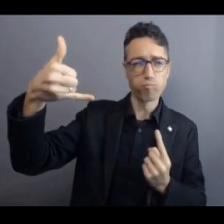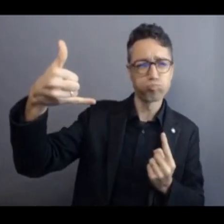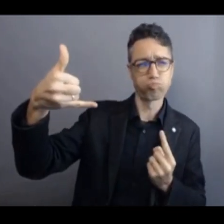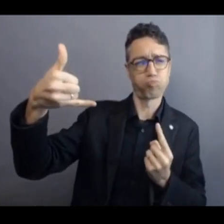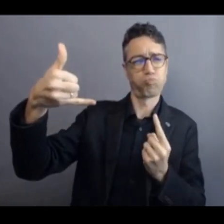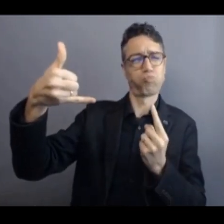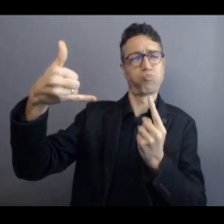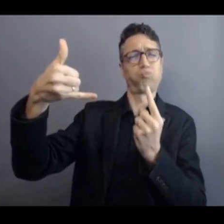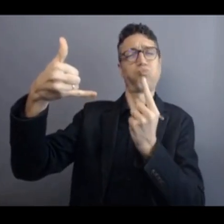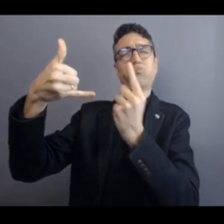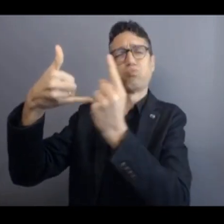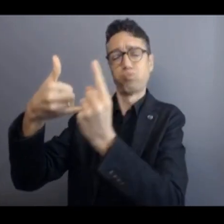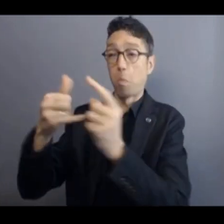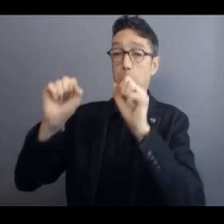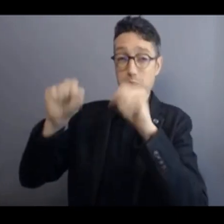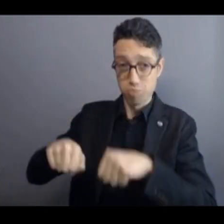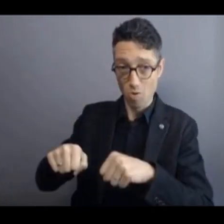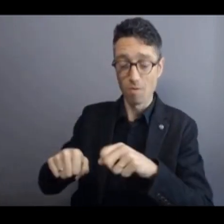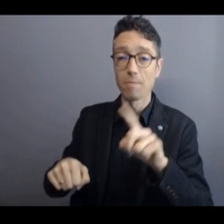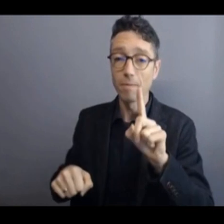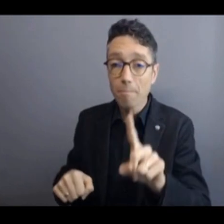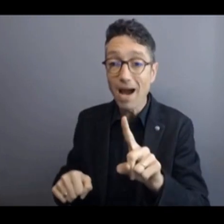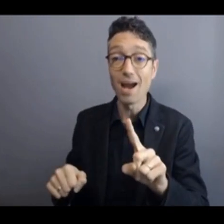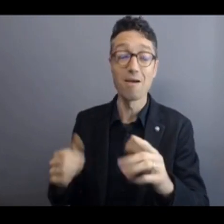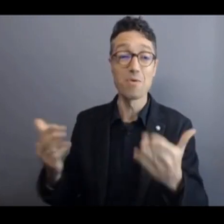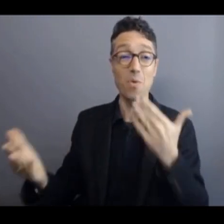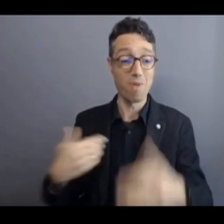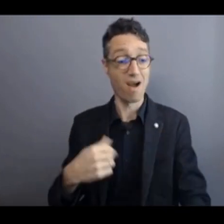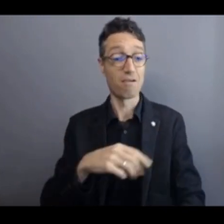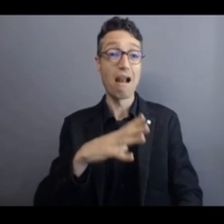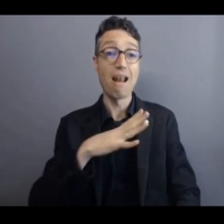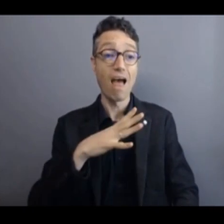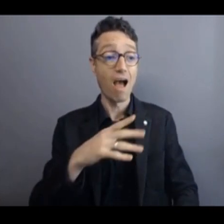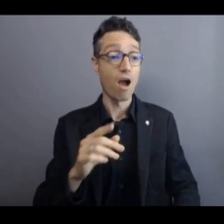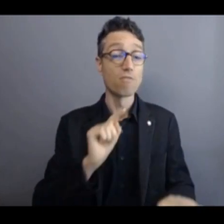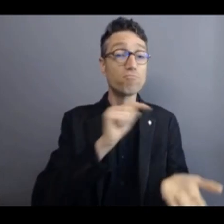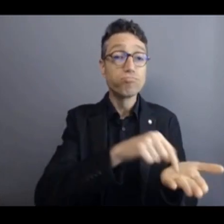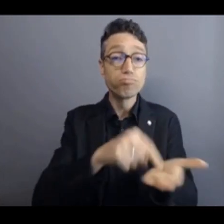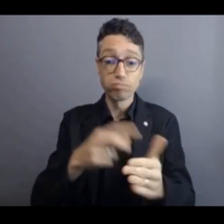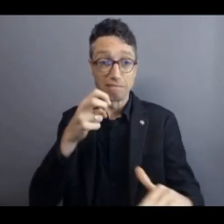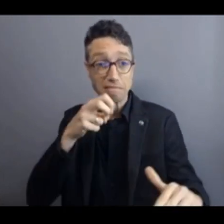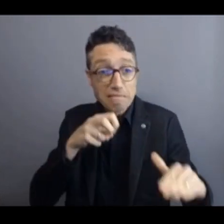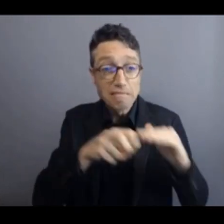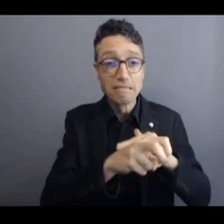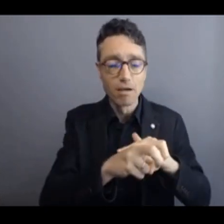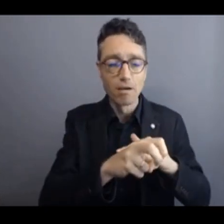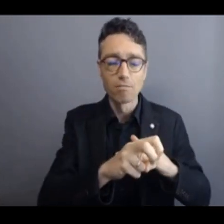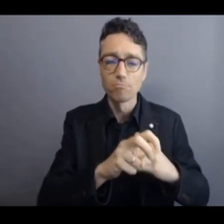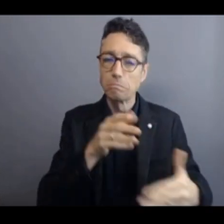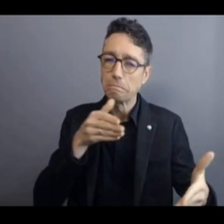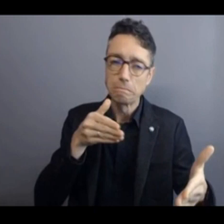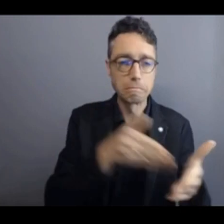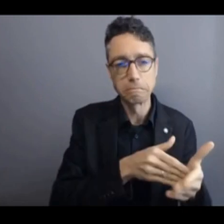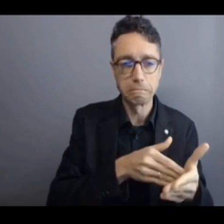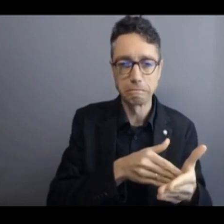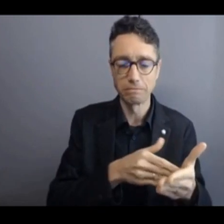se déplacer ou de se rendre dans certains endroits. Alors à défaut de voyager sur la Lune, et même si tu as dit que